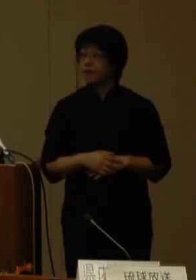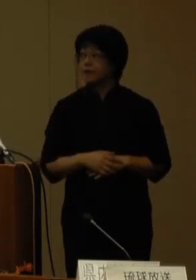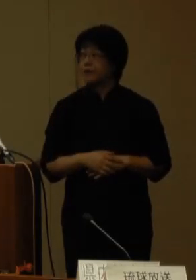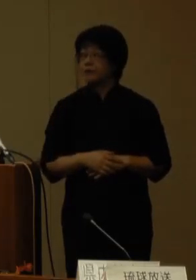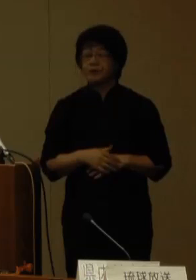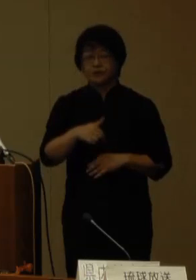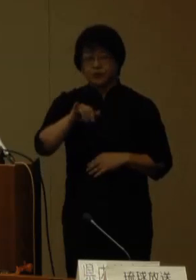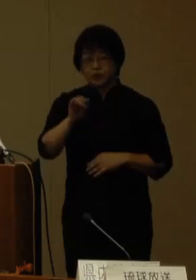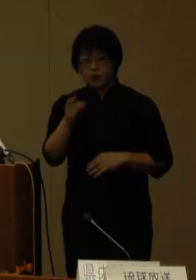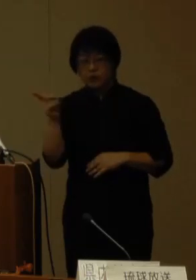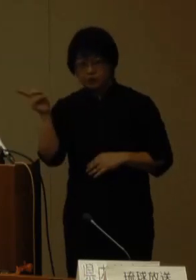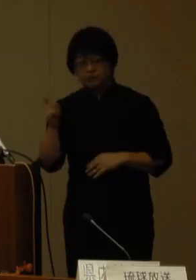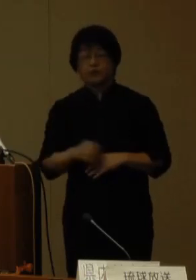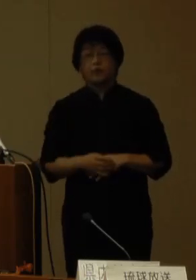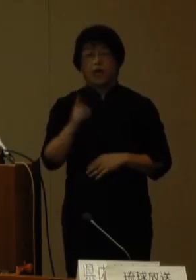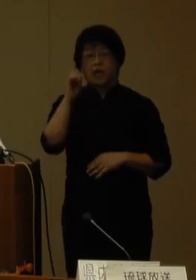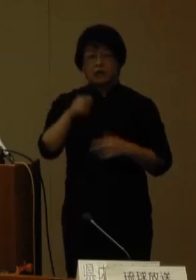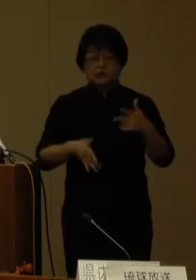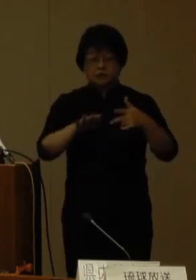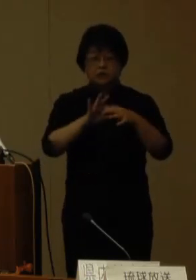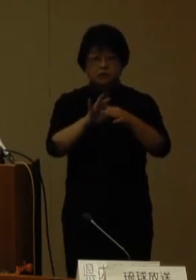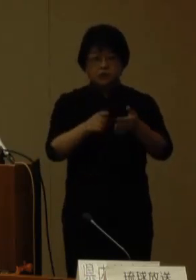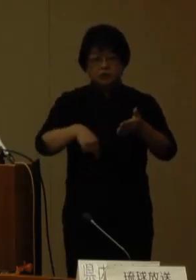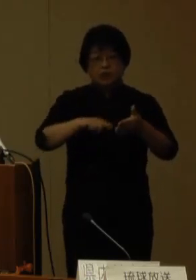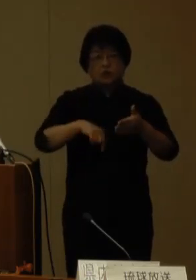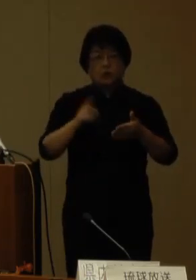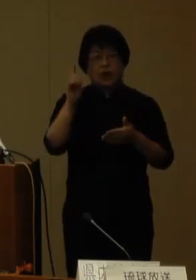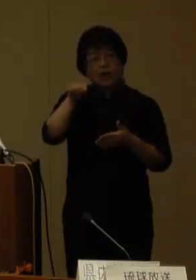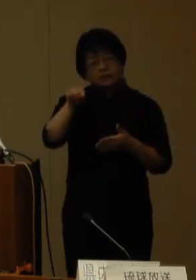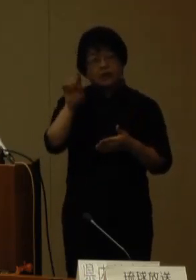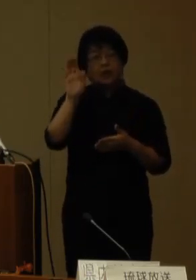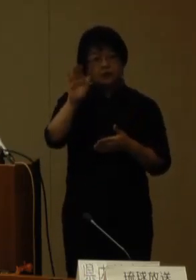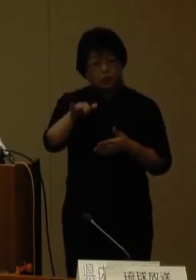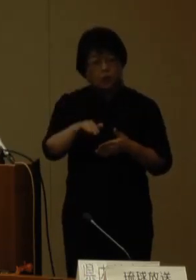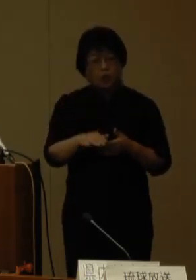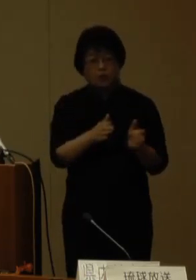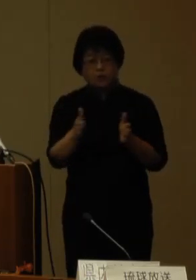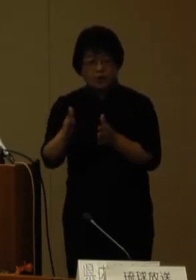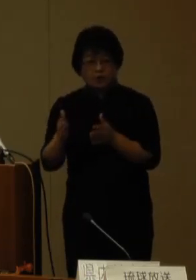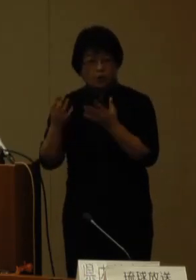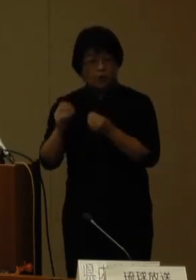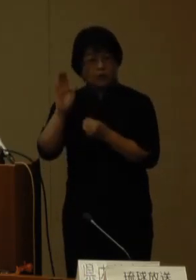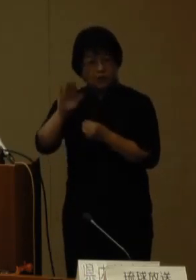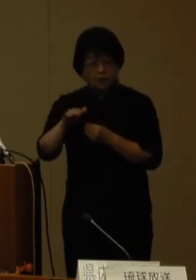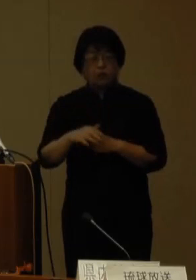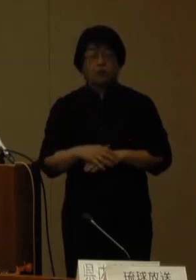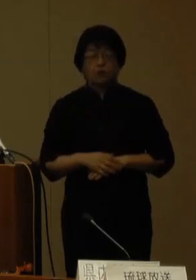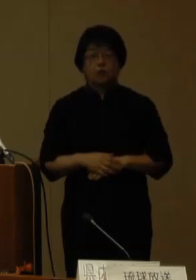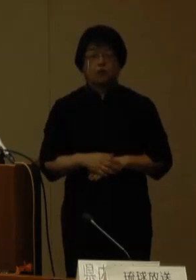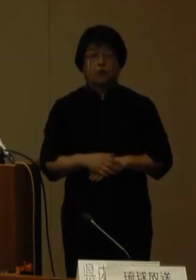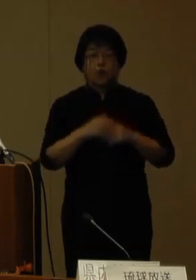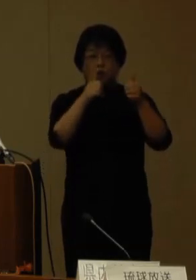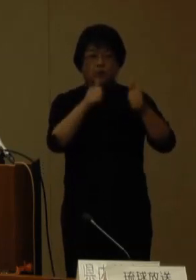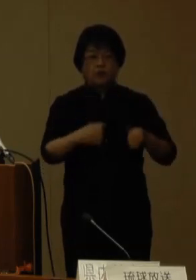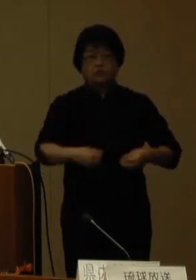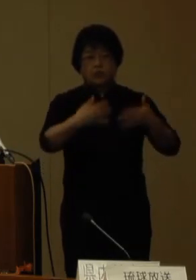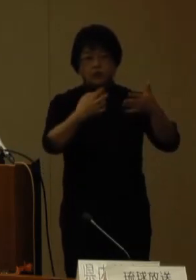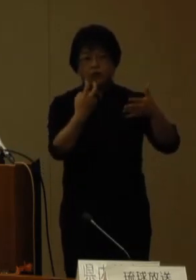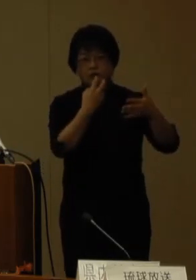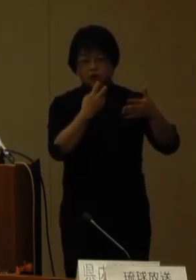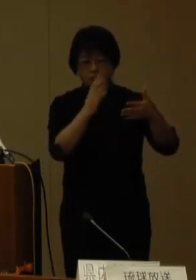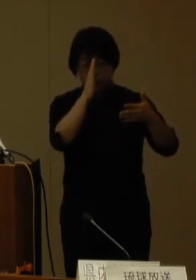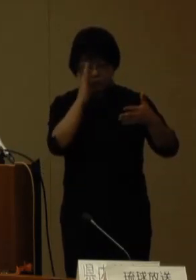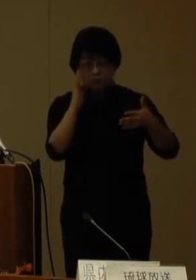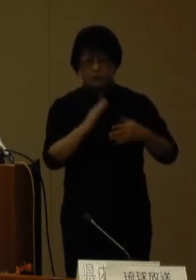はい、施設につきましては明日以降、整理をしまして、ホームページにアップしたいと思います